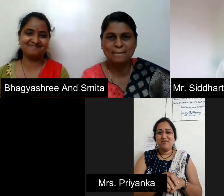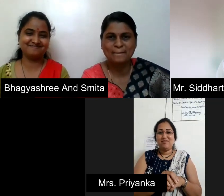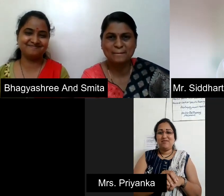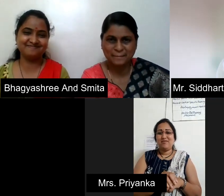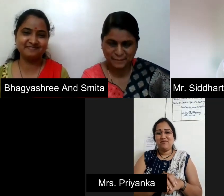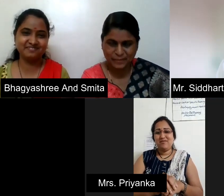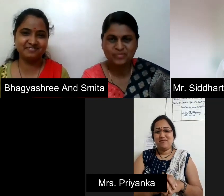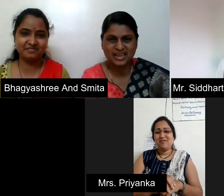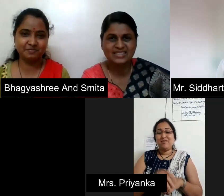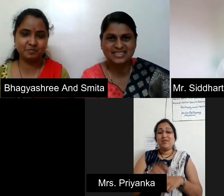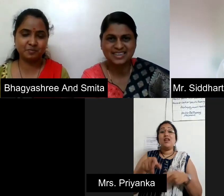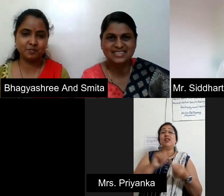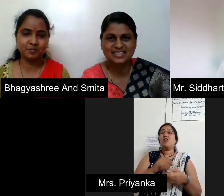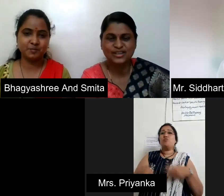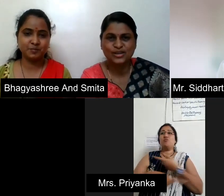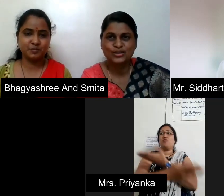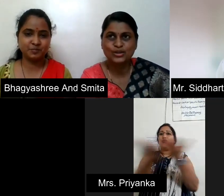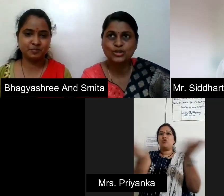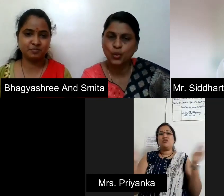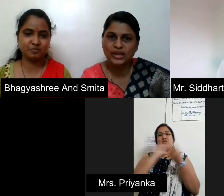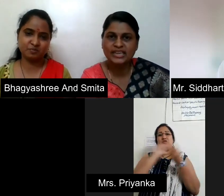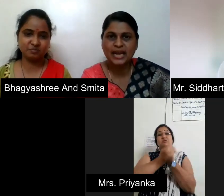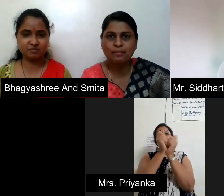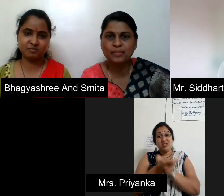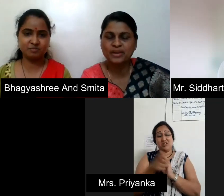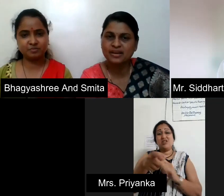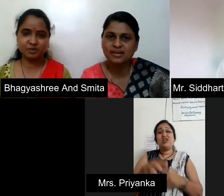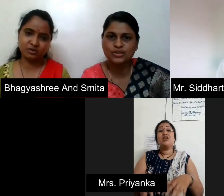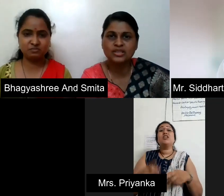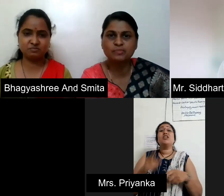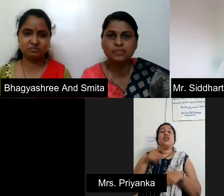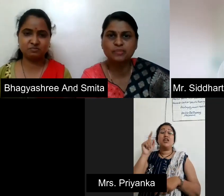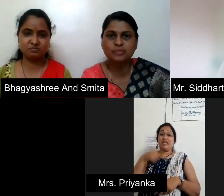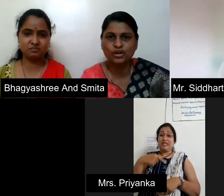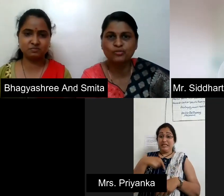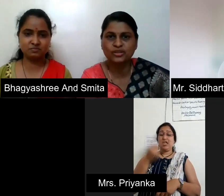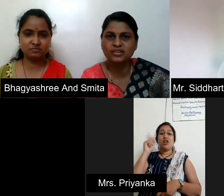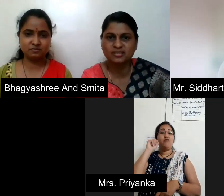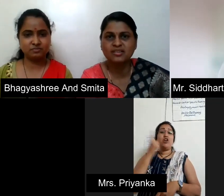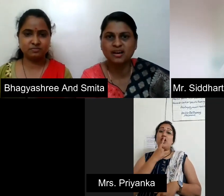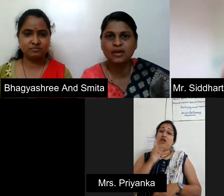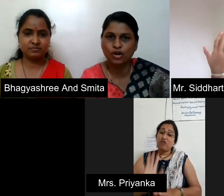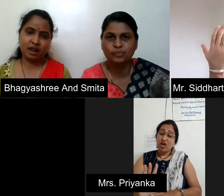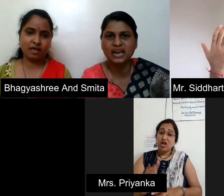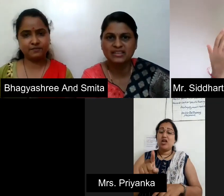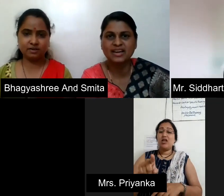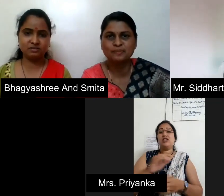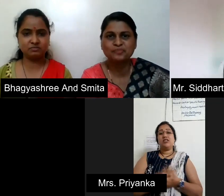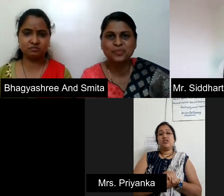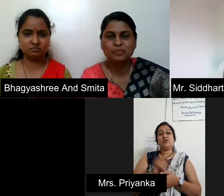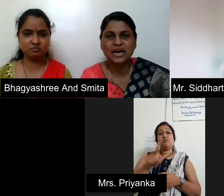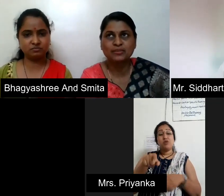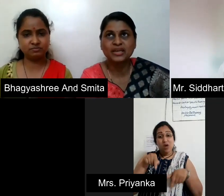में परिवर्तन ला रहा है, बहुत बहुत बढ़िया चीज। तो स्कूल के टाइम में भी उसे बेस्ट स्टूडेंट ऑफ द अवार्ड मिला